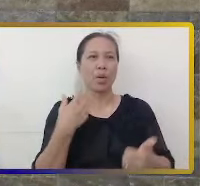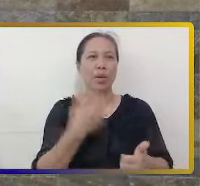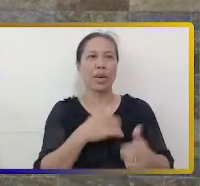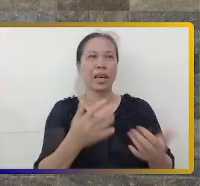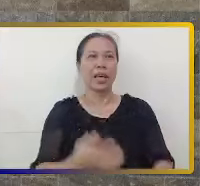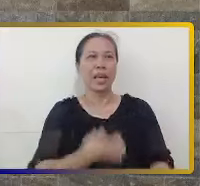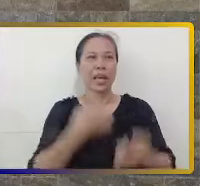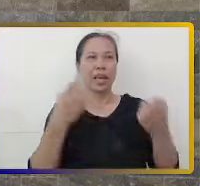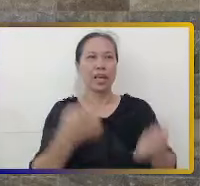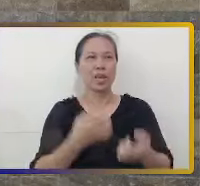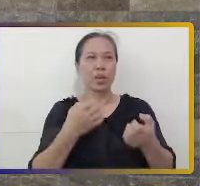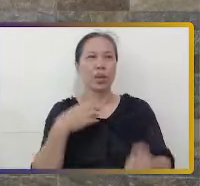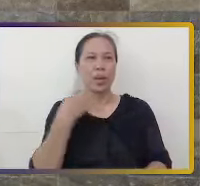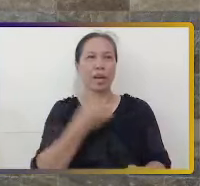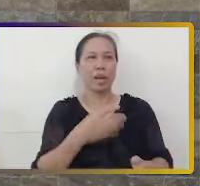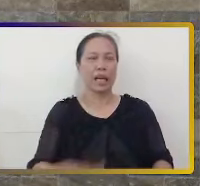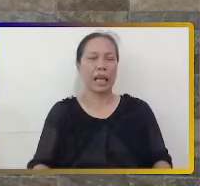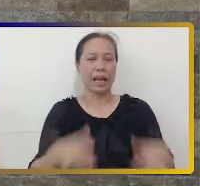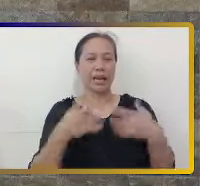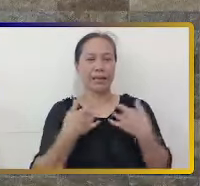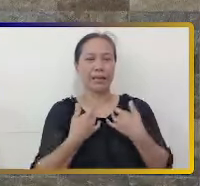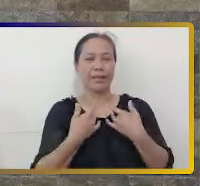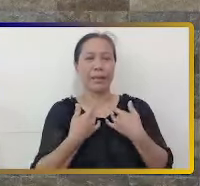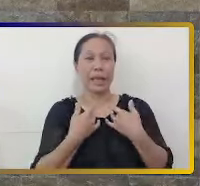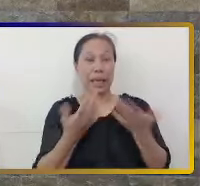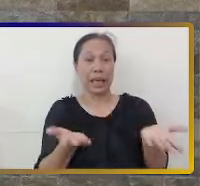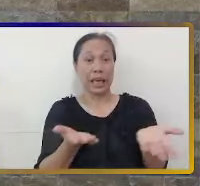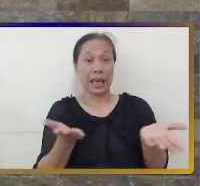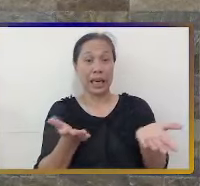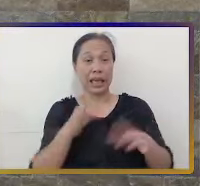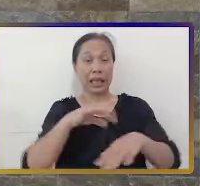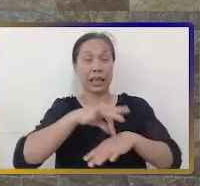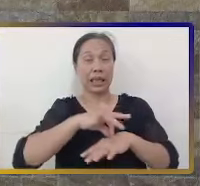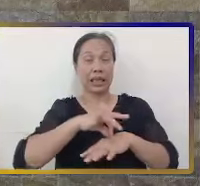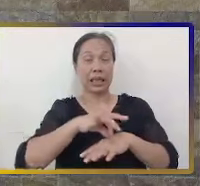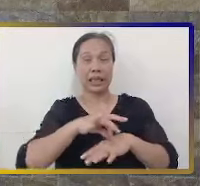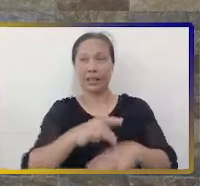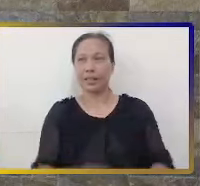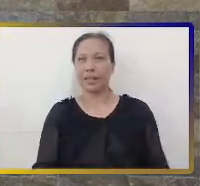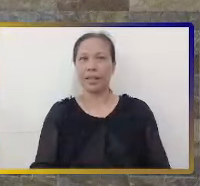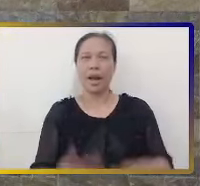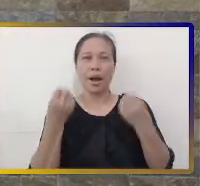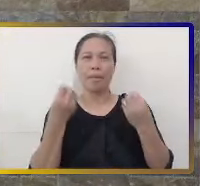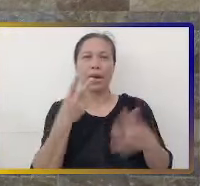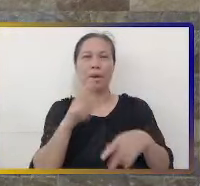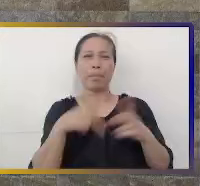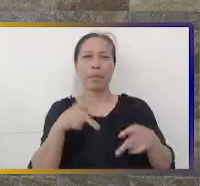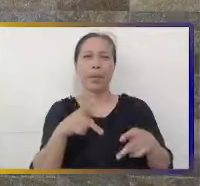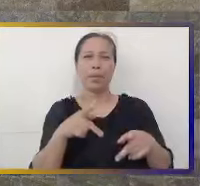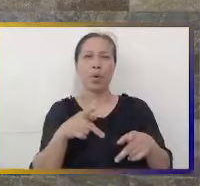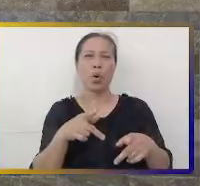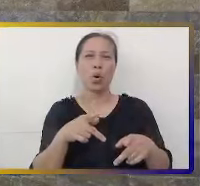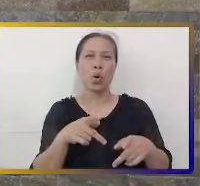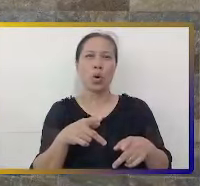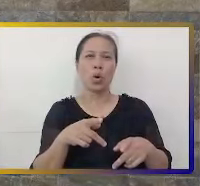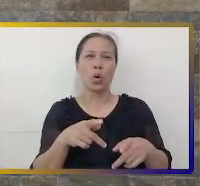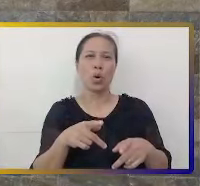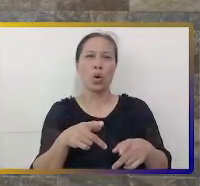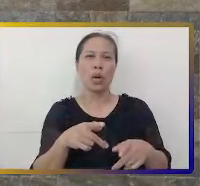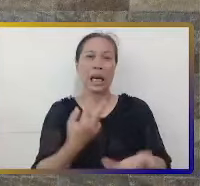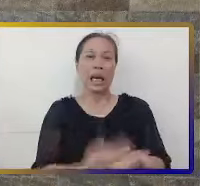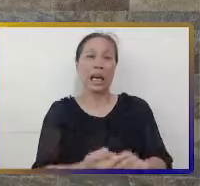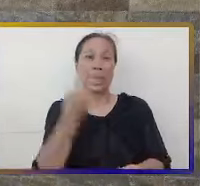ito you see may pera ka pero hindi ka nag-e-enjoy maraming maraming mga may pera ngayon nasa kulungan eh you